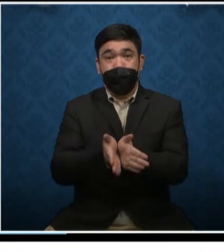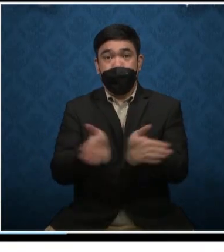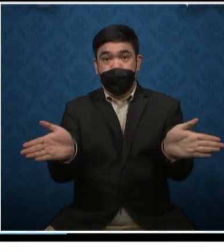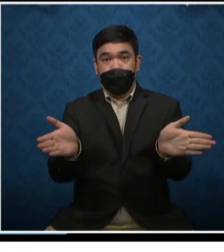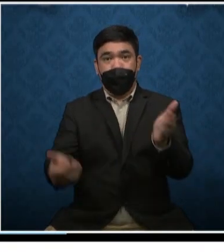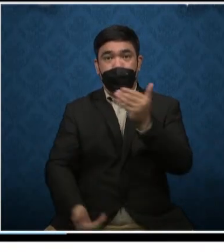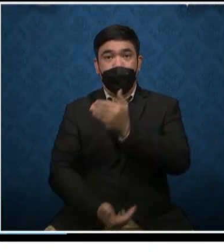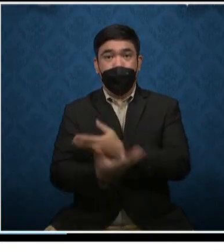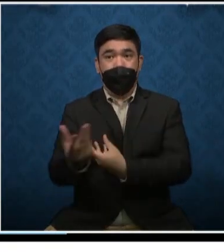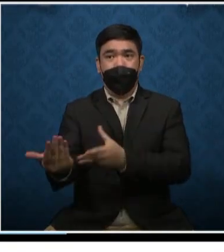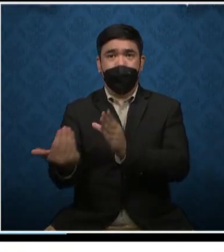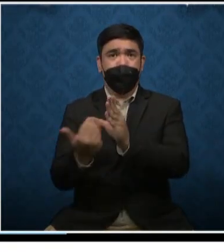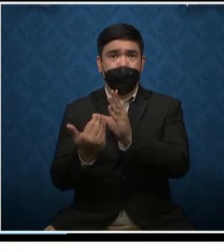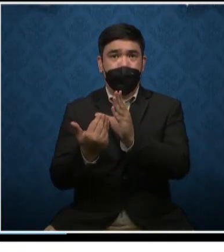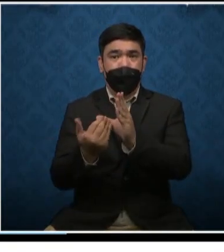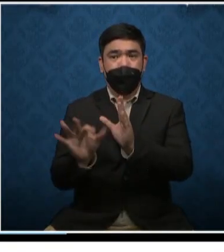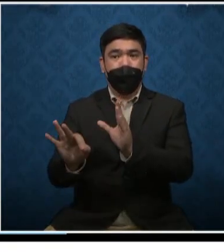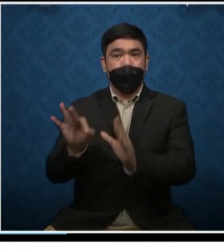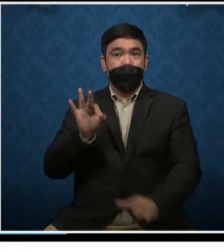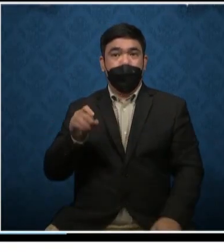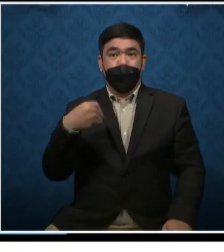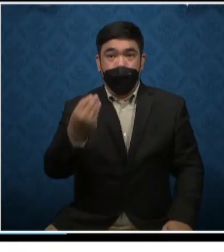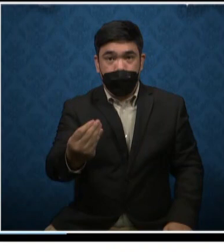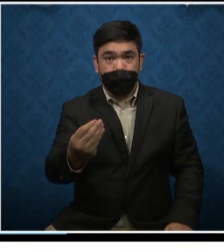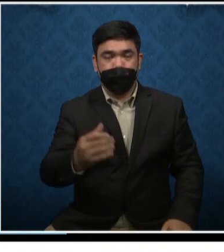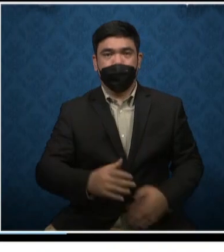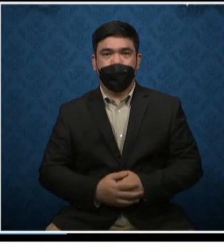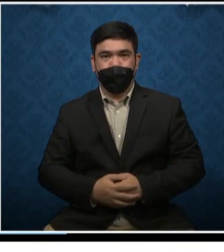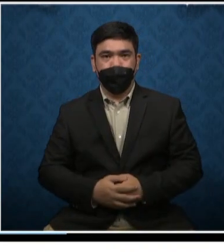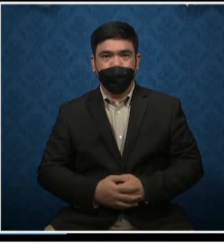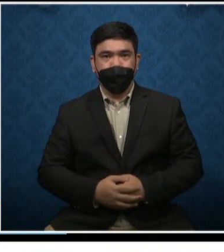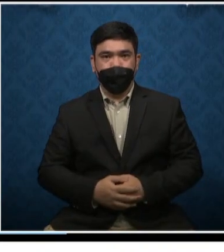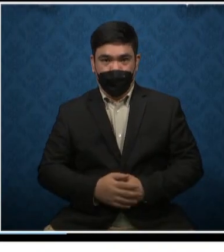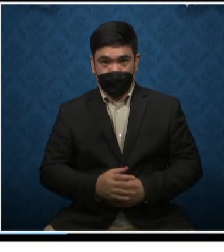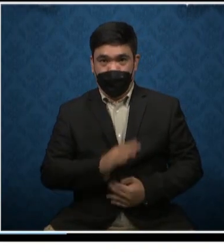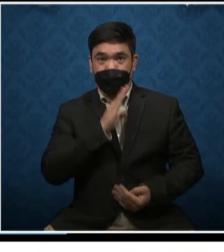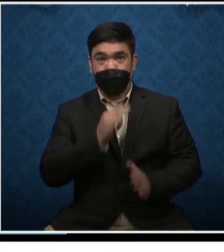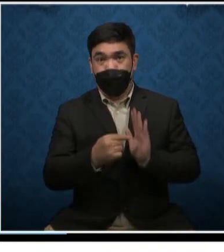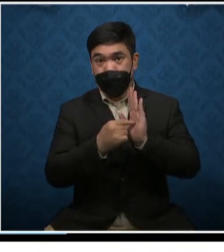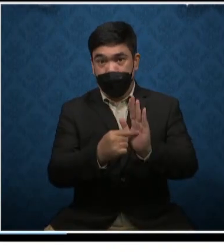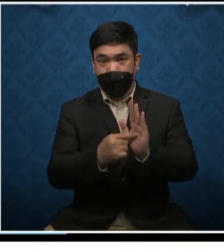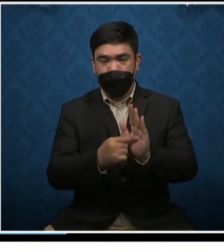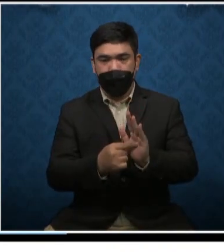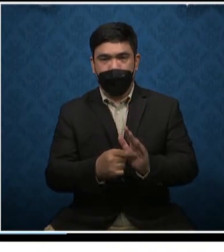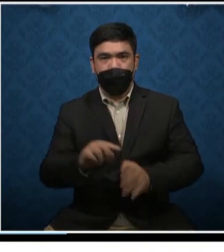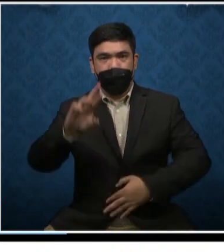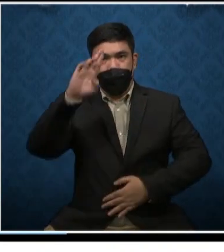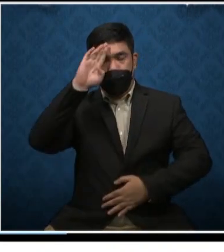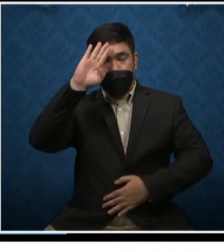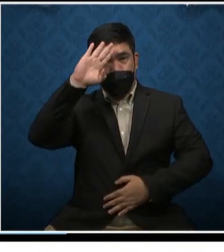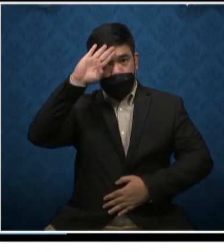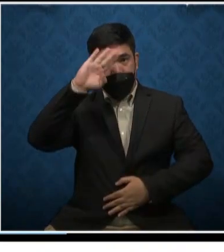างเลือกที่ดีที่สุดทางเลือกหนึ่งในการให้ความคุ้มครองขั้นพื้นฐ